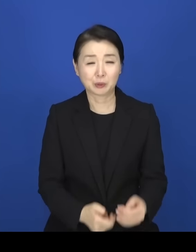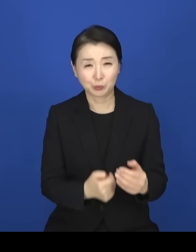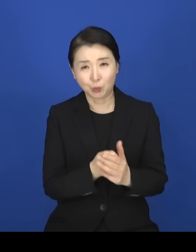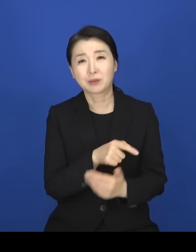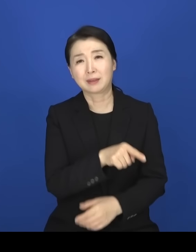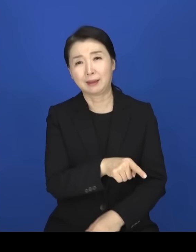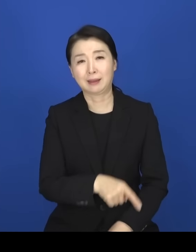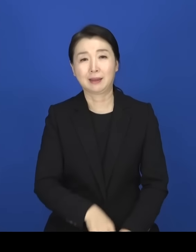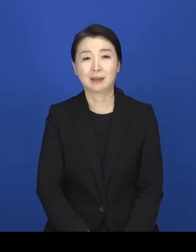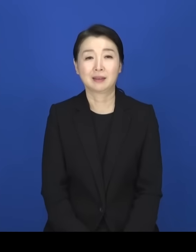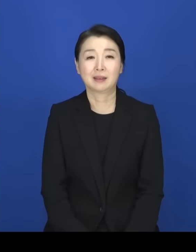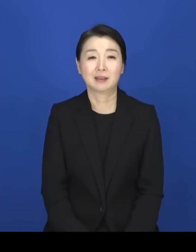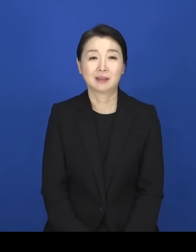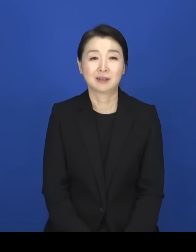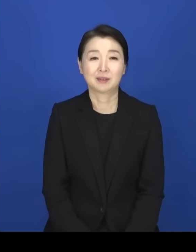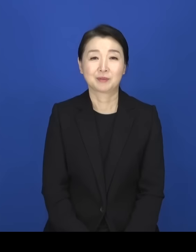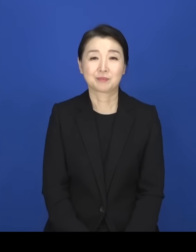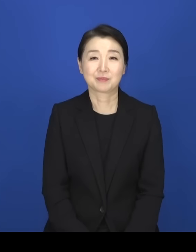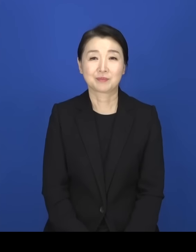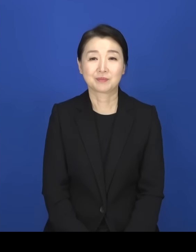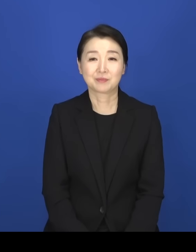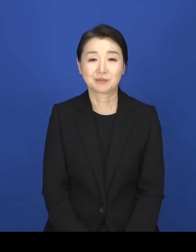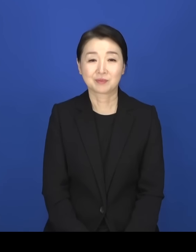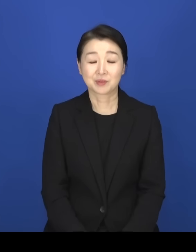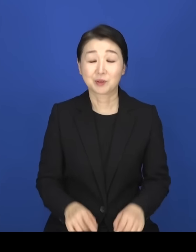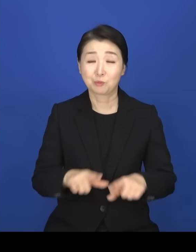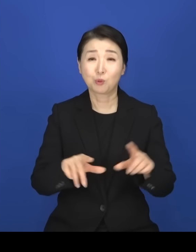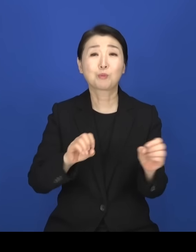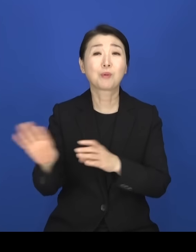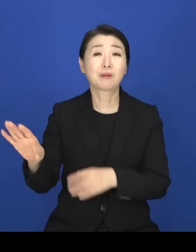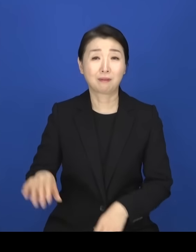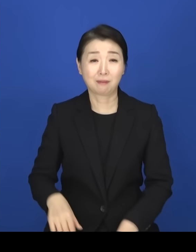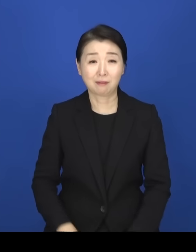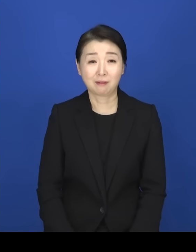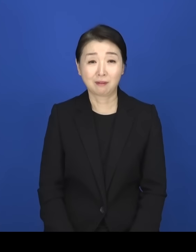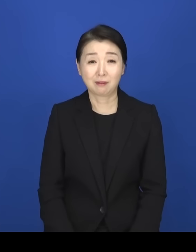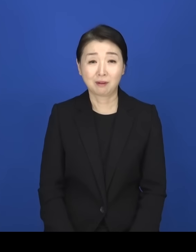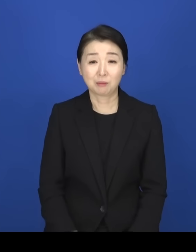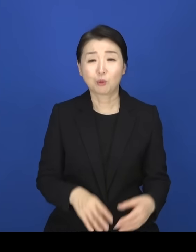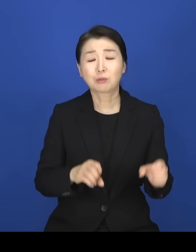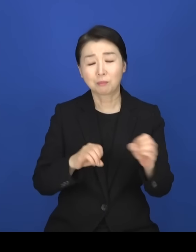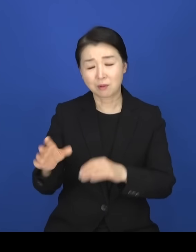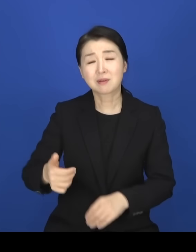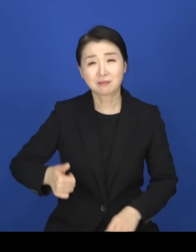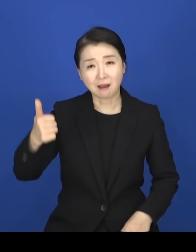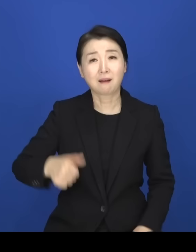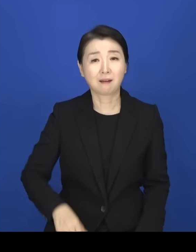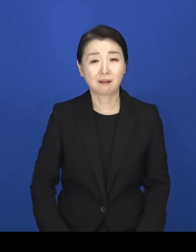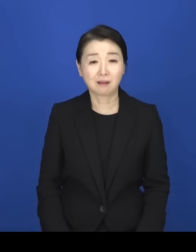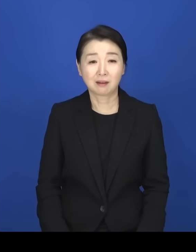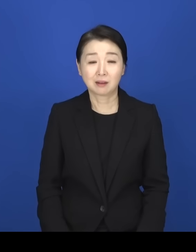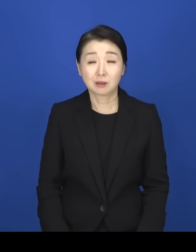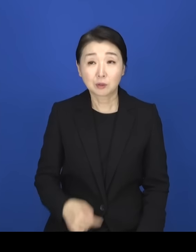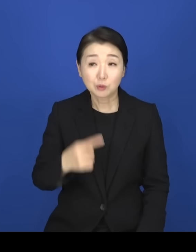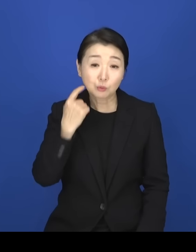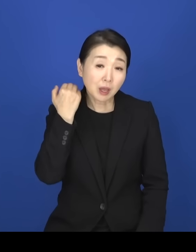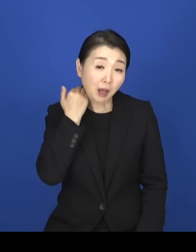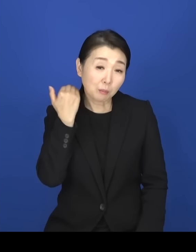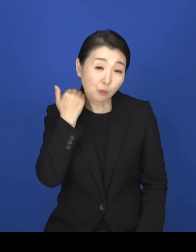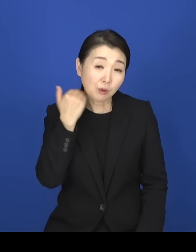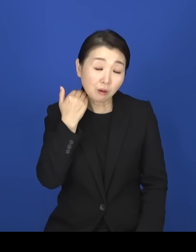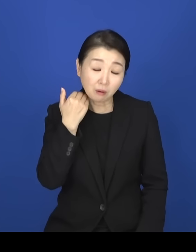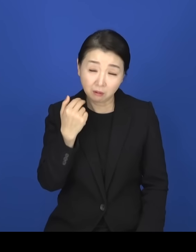독특해요. 아니 근데 남들하고는 달라요. 근데 계속 보통 다 버리잖아요. 네, 보통은 부시는 게 정상. 아까워서 그런 줄 알았어요. 근데 제가 눈에 안 보인다고